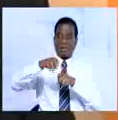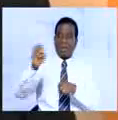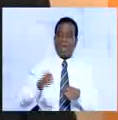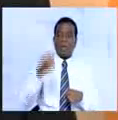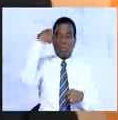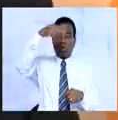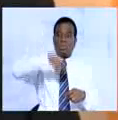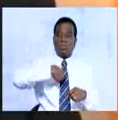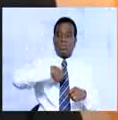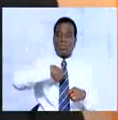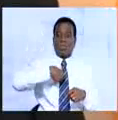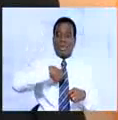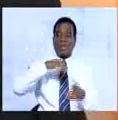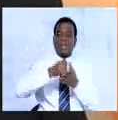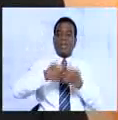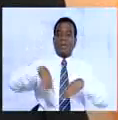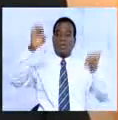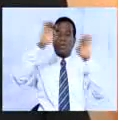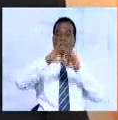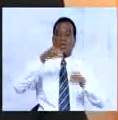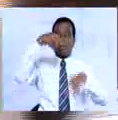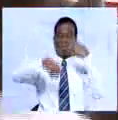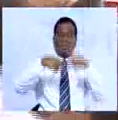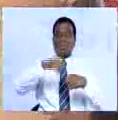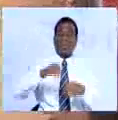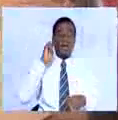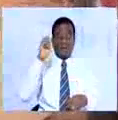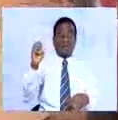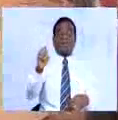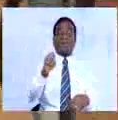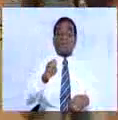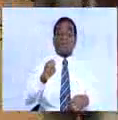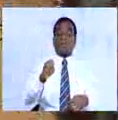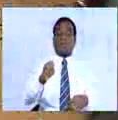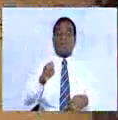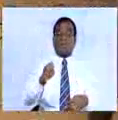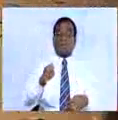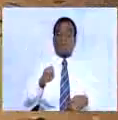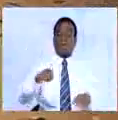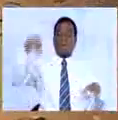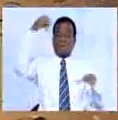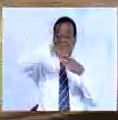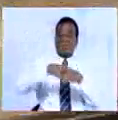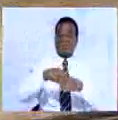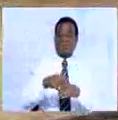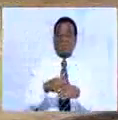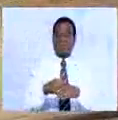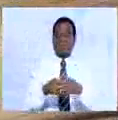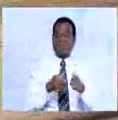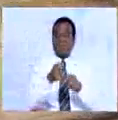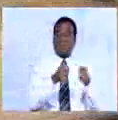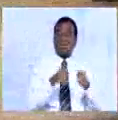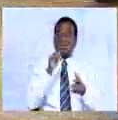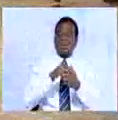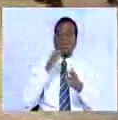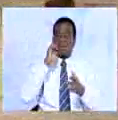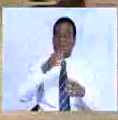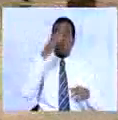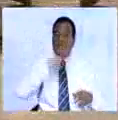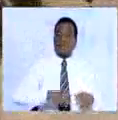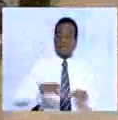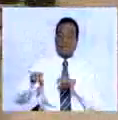Pour moi, il était important que la population elle-même s'implique et dise ce qu'elle